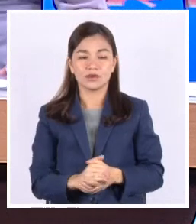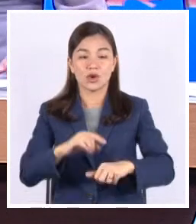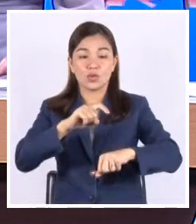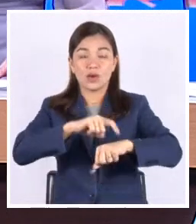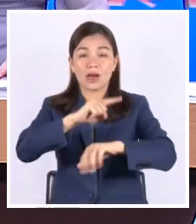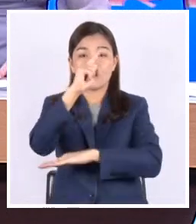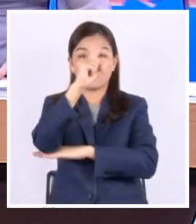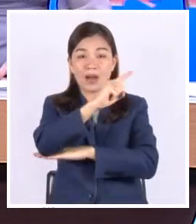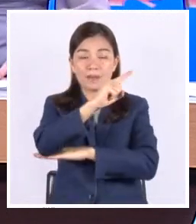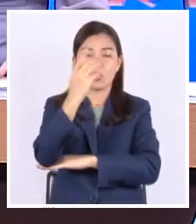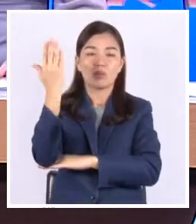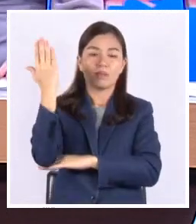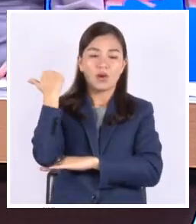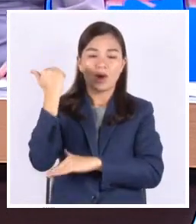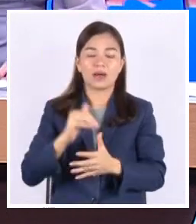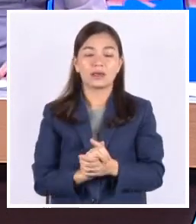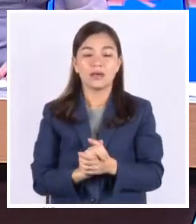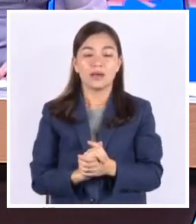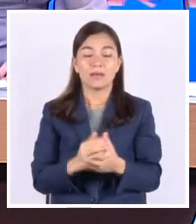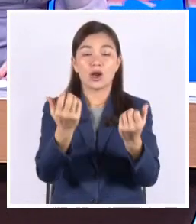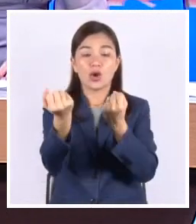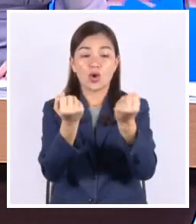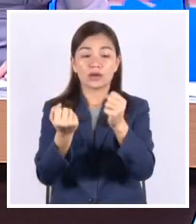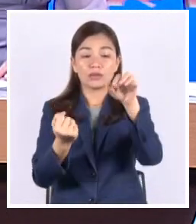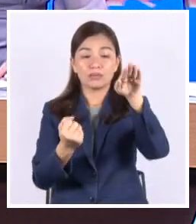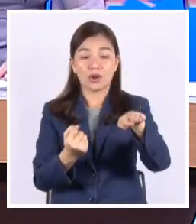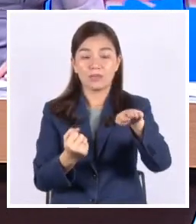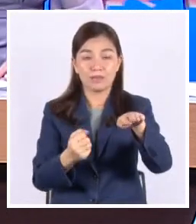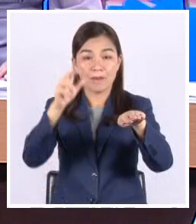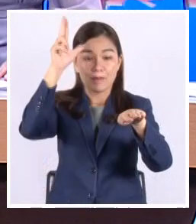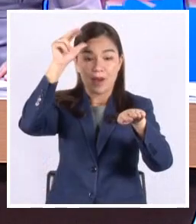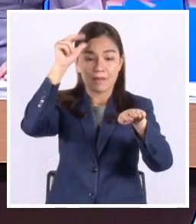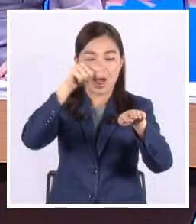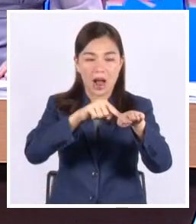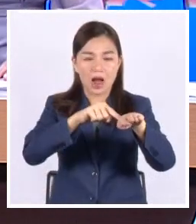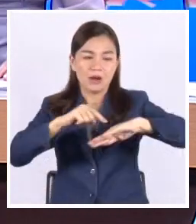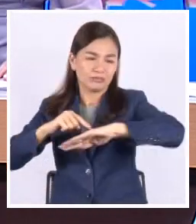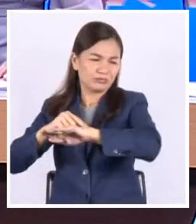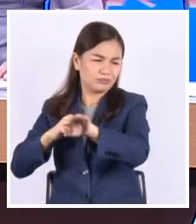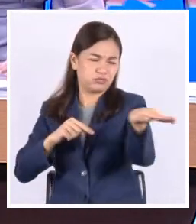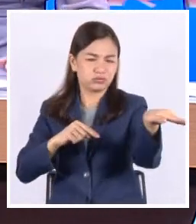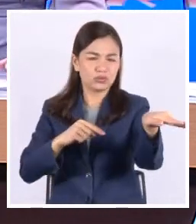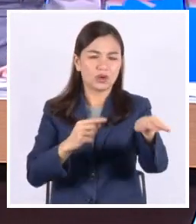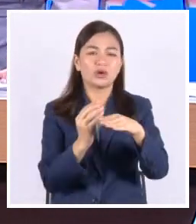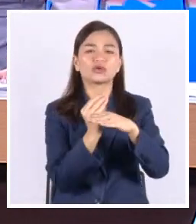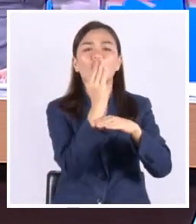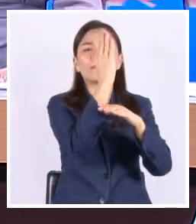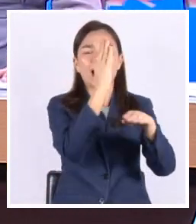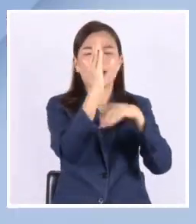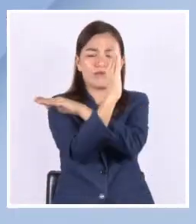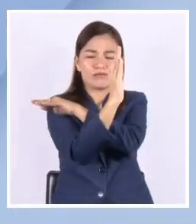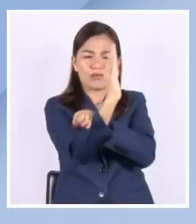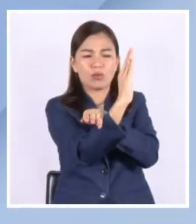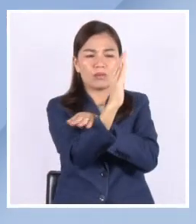ค่ะก็มีอุบัติเหตุนะคะเป็นรถเฟอร์รารี่ไปชนต้นไม้ข้างทางแล้วมีคนบาดเจ็บด้วยนะคะก็เข้าไปตรวจสอบเนี่ยเป็นเฟอ